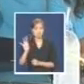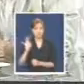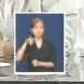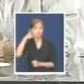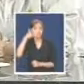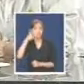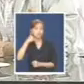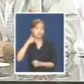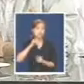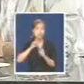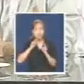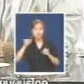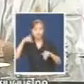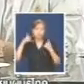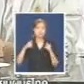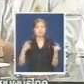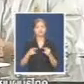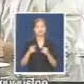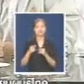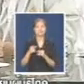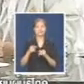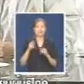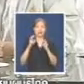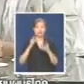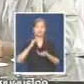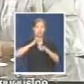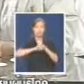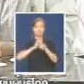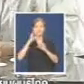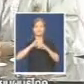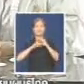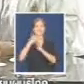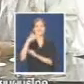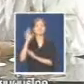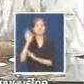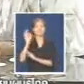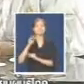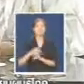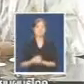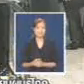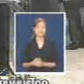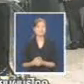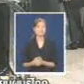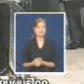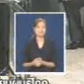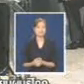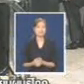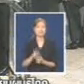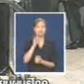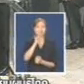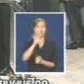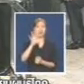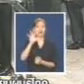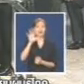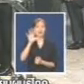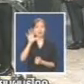เรามีอะไรน้ำหมักครับส่งฟ้านะครับเป็นนั้นอยู่ข้างหลังเหตุนะครับผมขึ้นก็จะอยู่ประเทศนะฮะอะไรพันคนใครเห็นเสื้อผ้าที่ต้อง